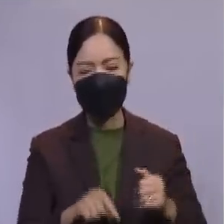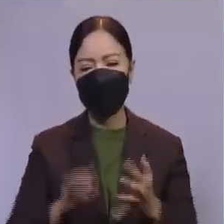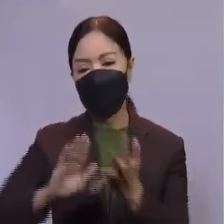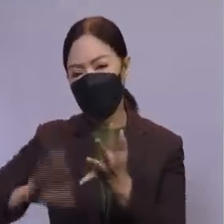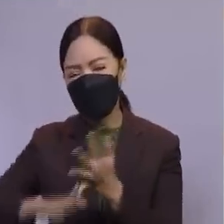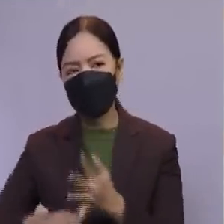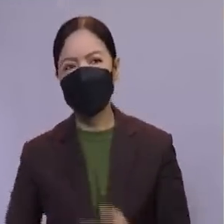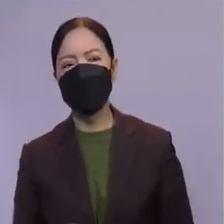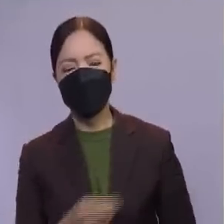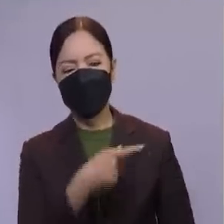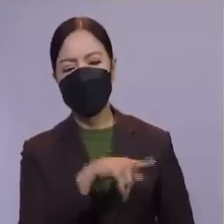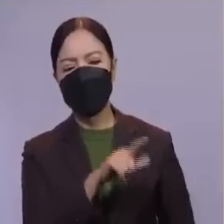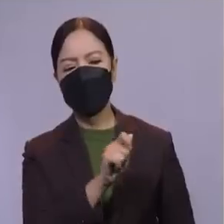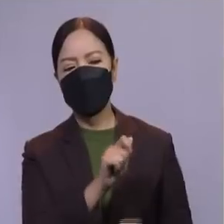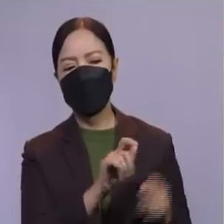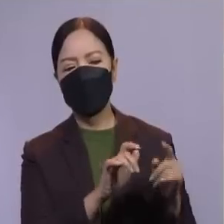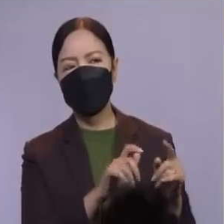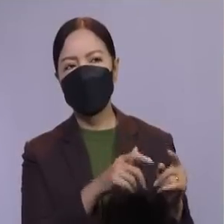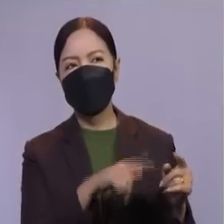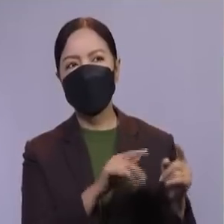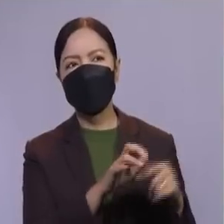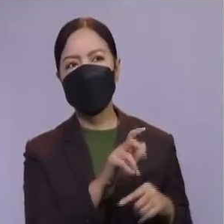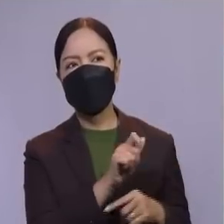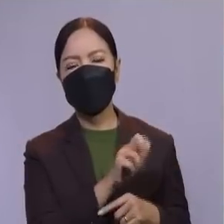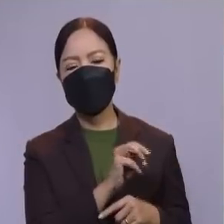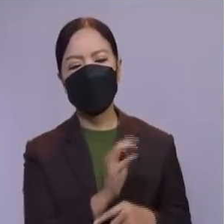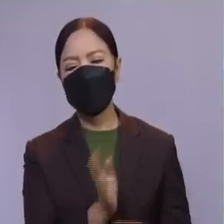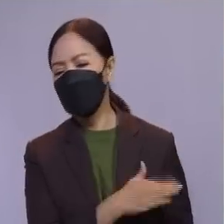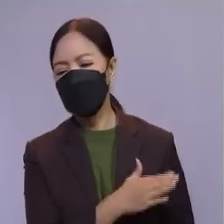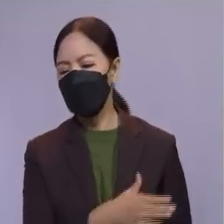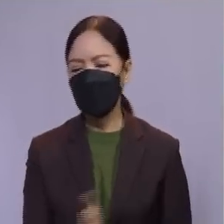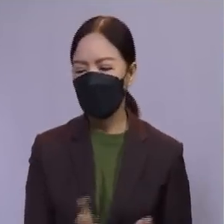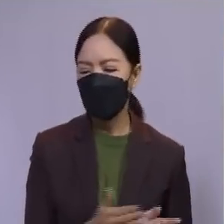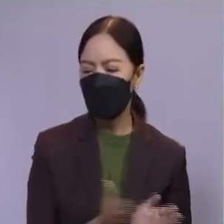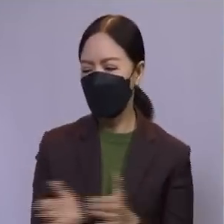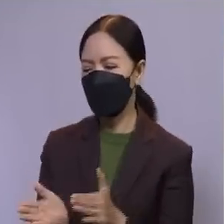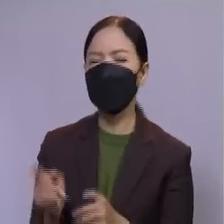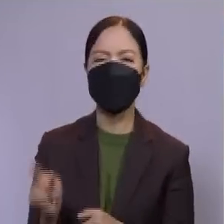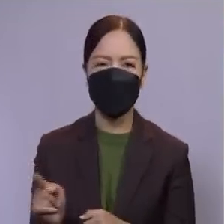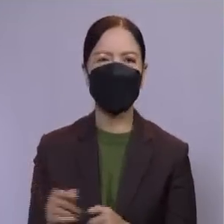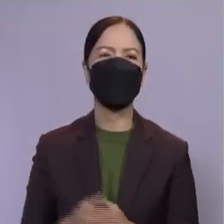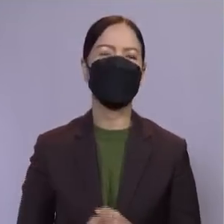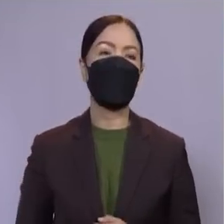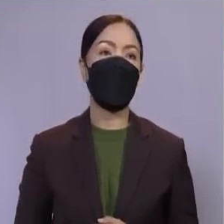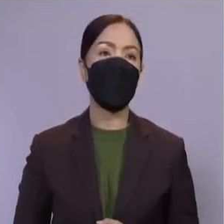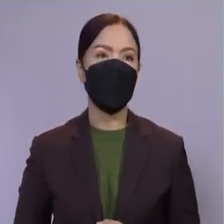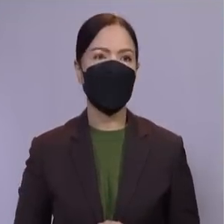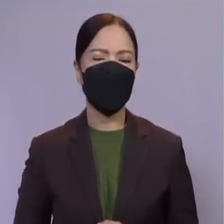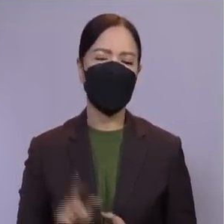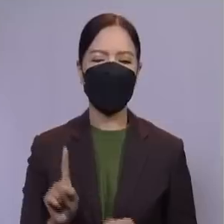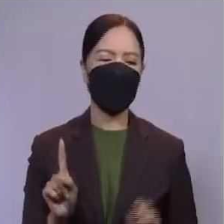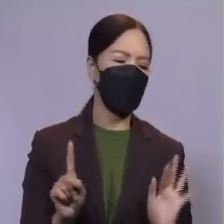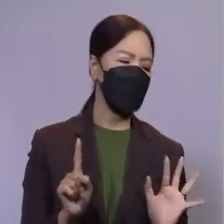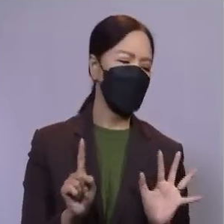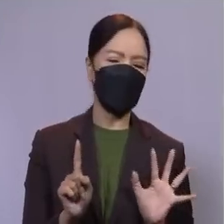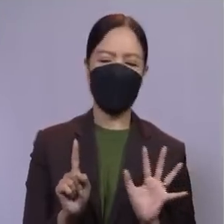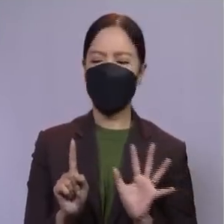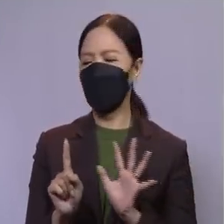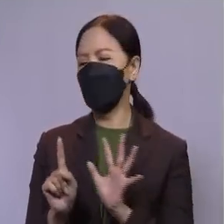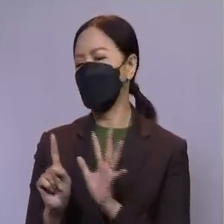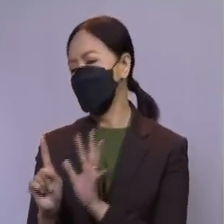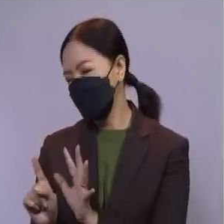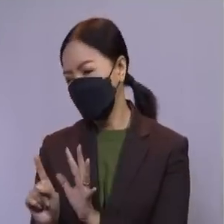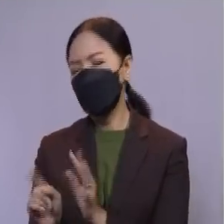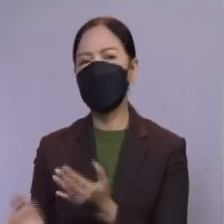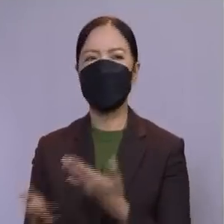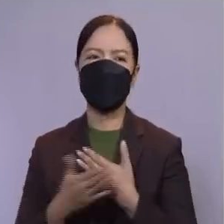คนที่ออกปากเองนะว่ารักเหมือนพ่อเลยนะคะพร้อมกับข้อครหาหอบสสตามบิ๊กตู่ที่ปากบอกว่ารักเหมือน